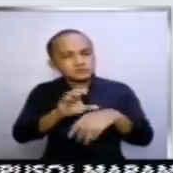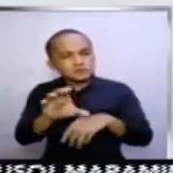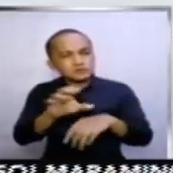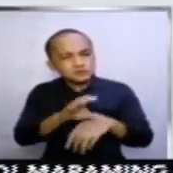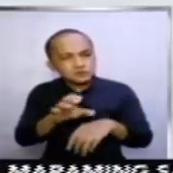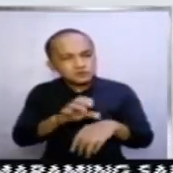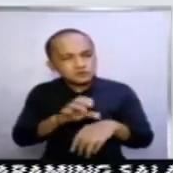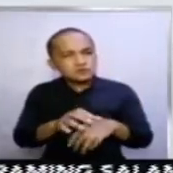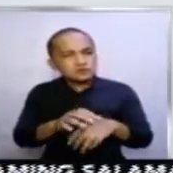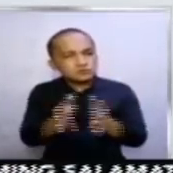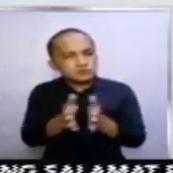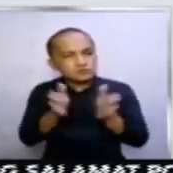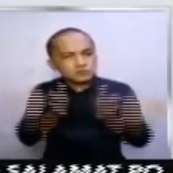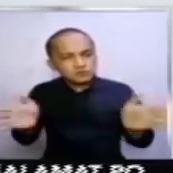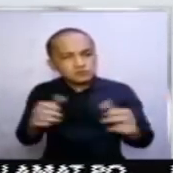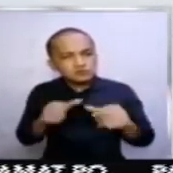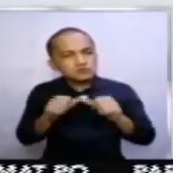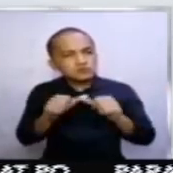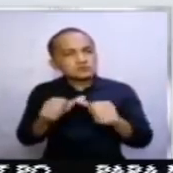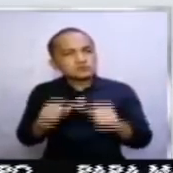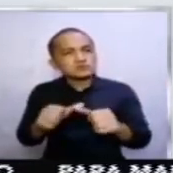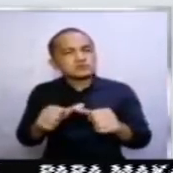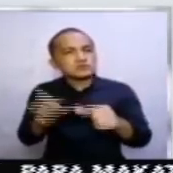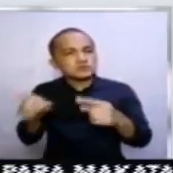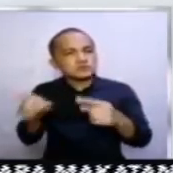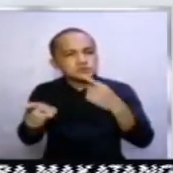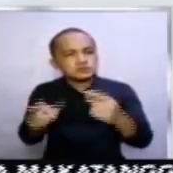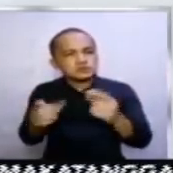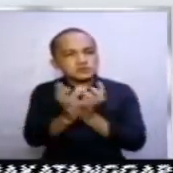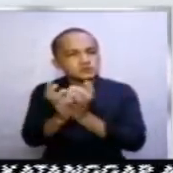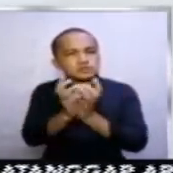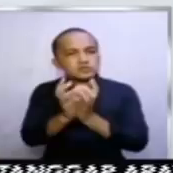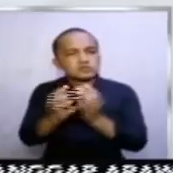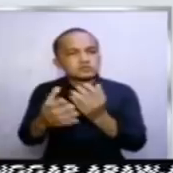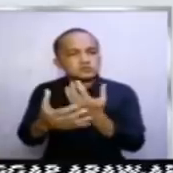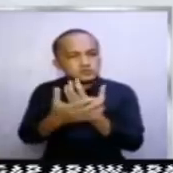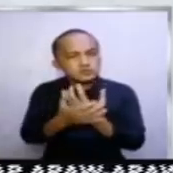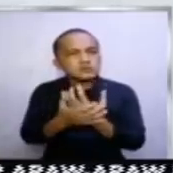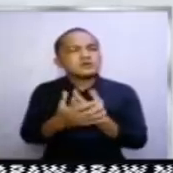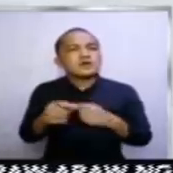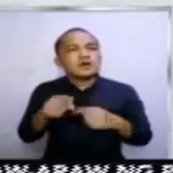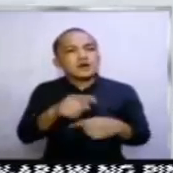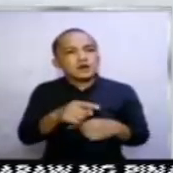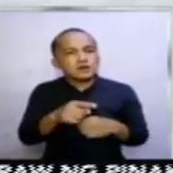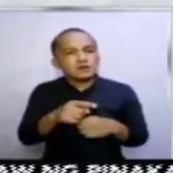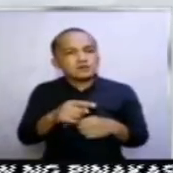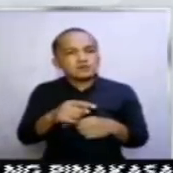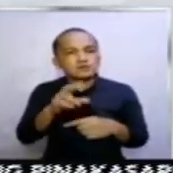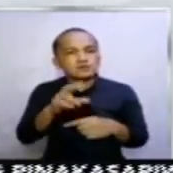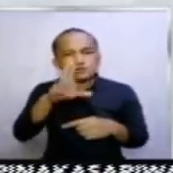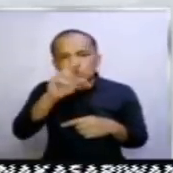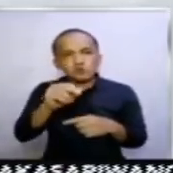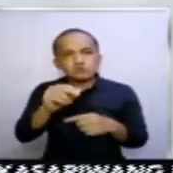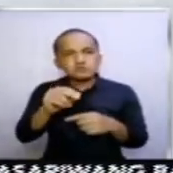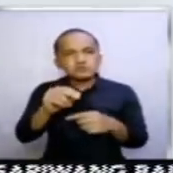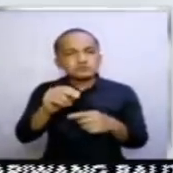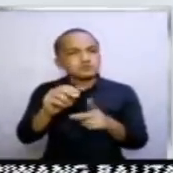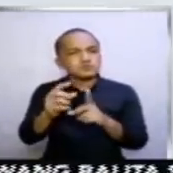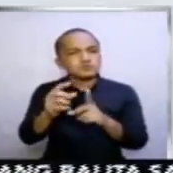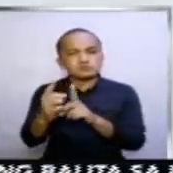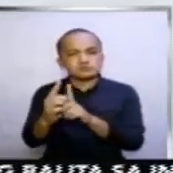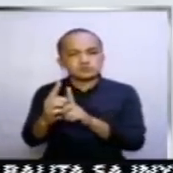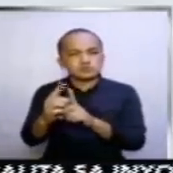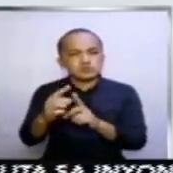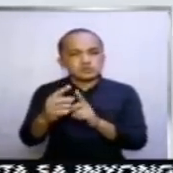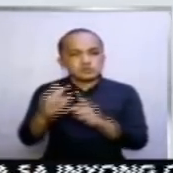continuing contagion in the community is through social contact. The lesser social